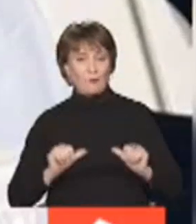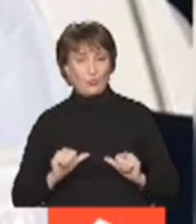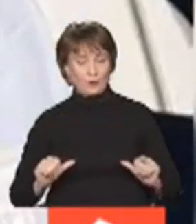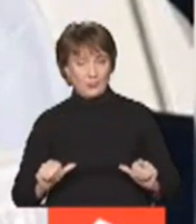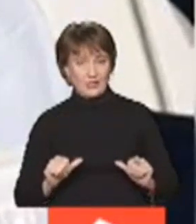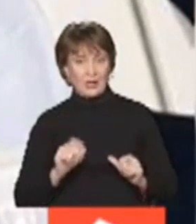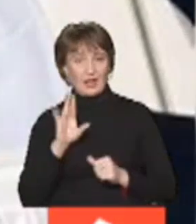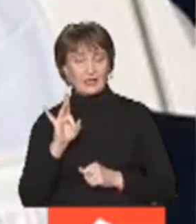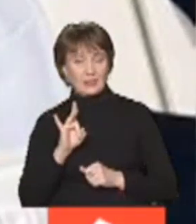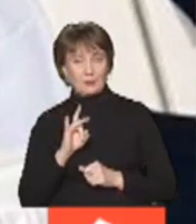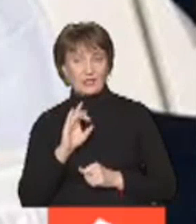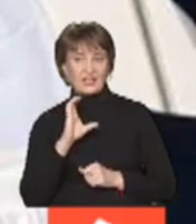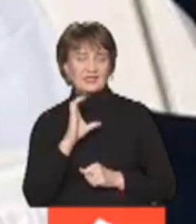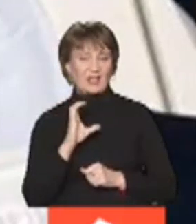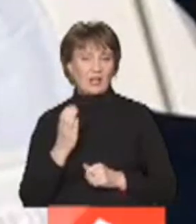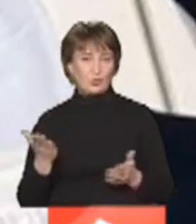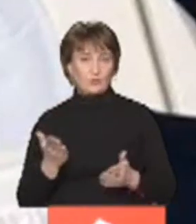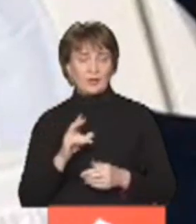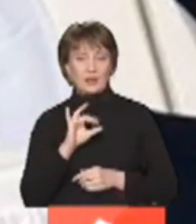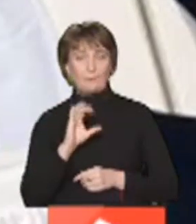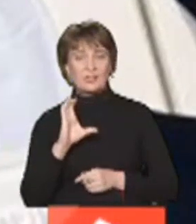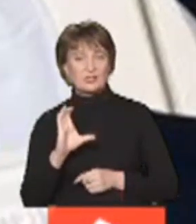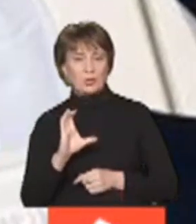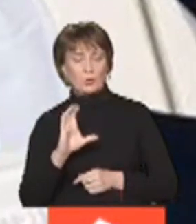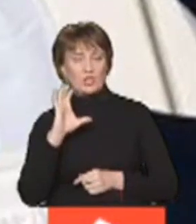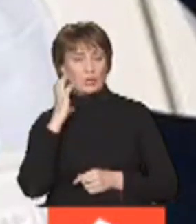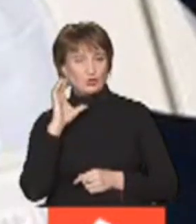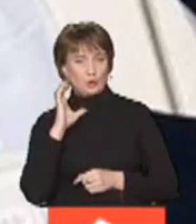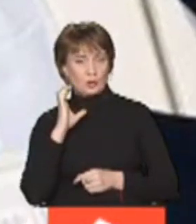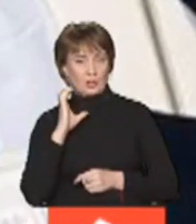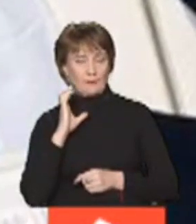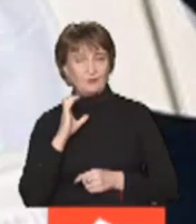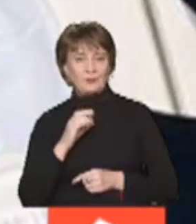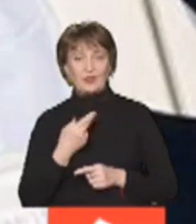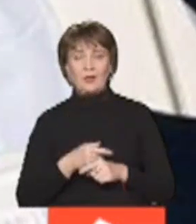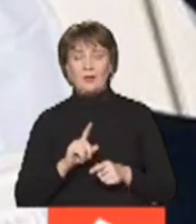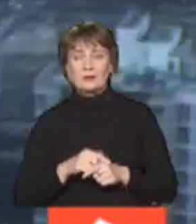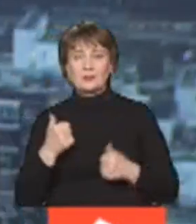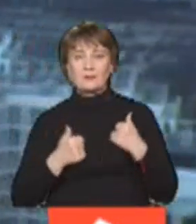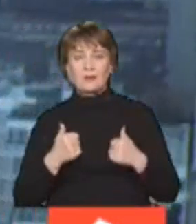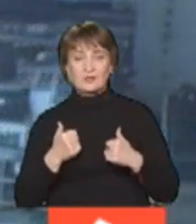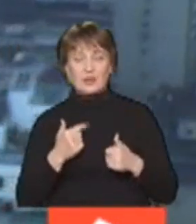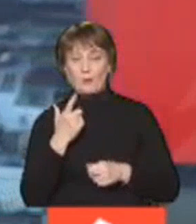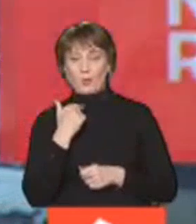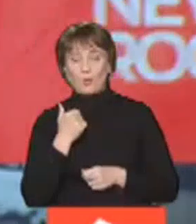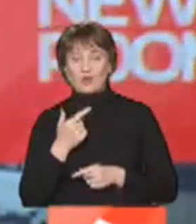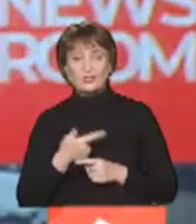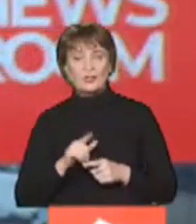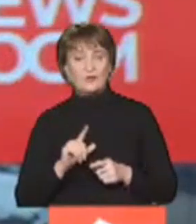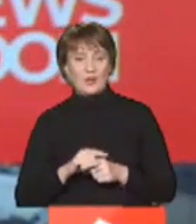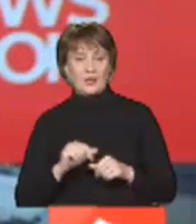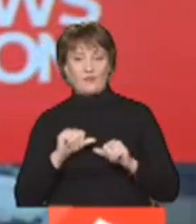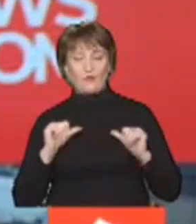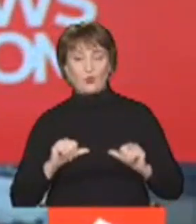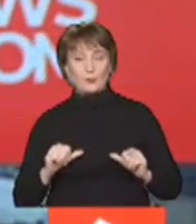салатовій. Ну, а гості в гостєвій формі для Барселони – це чорна екіпіровка і голкіпер в помаранчевій формі. В